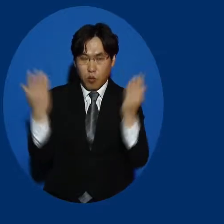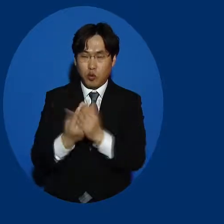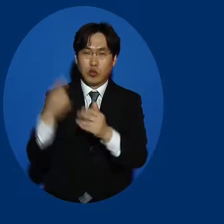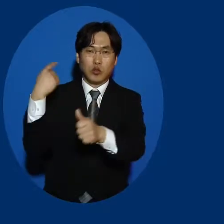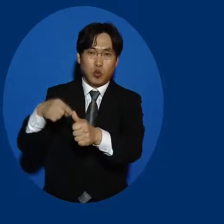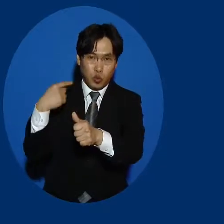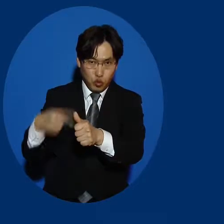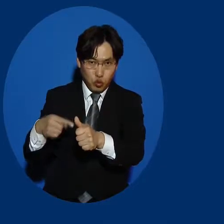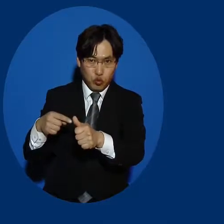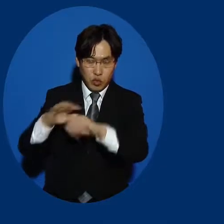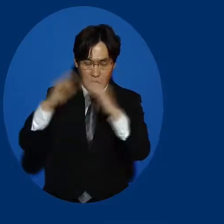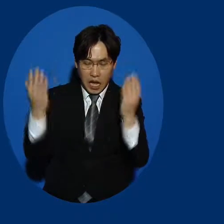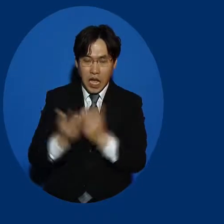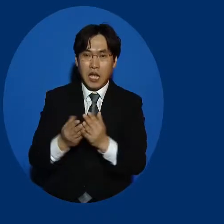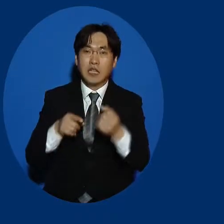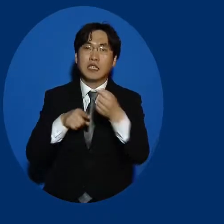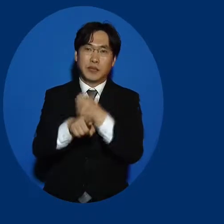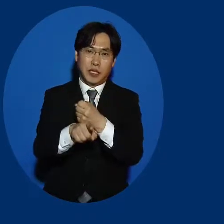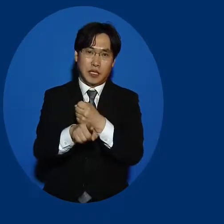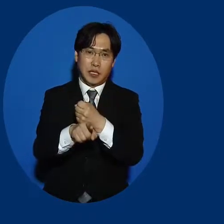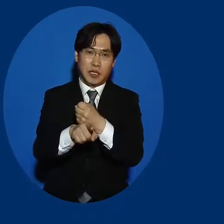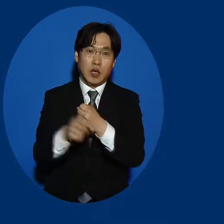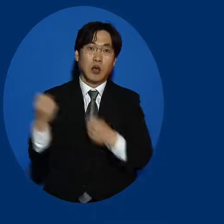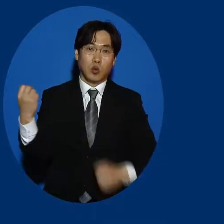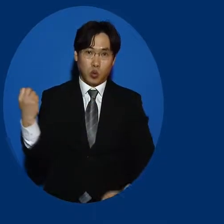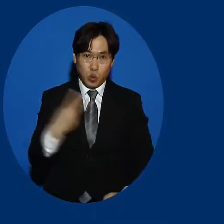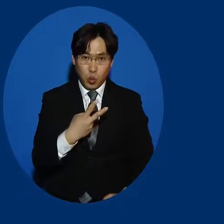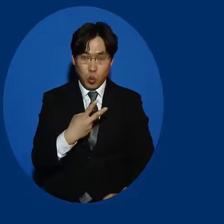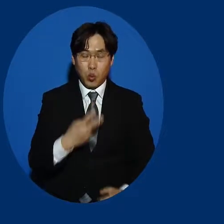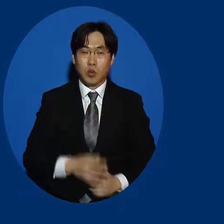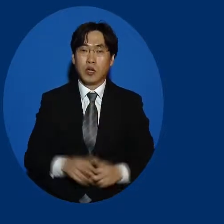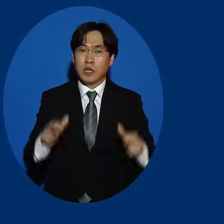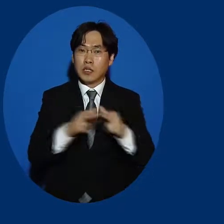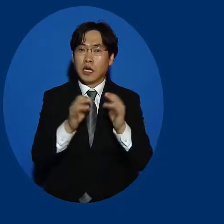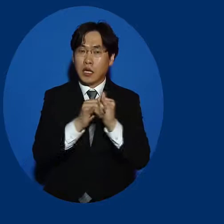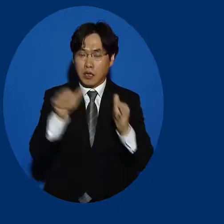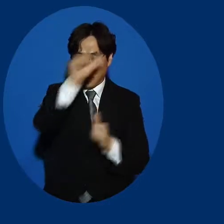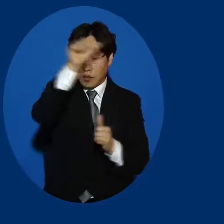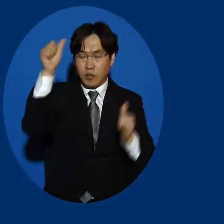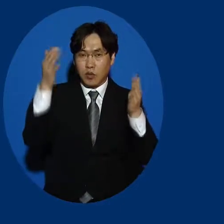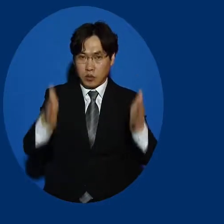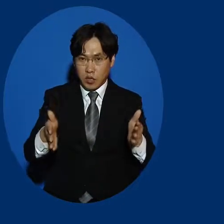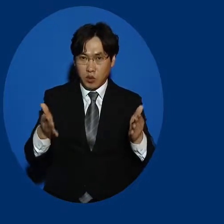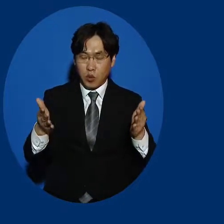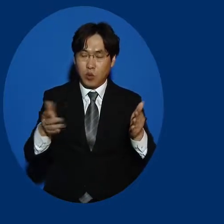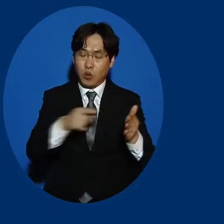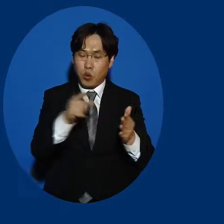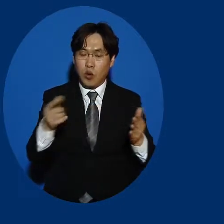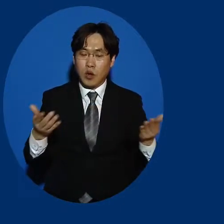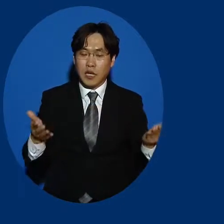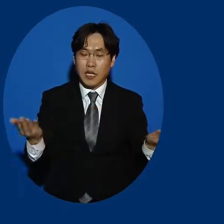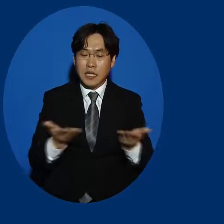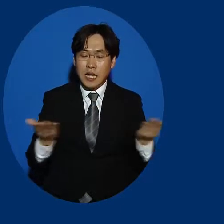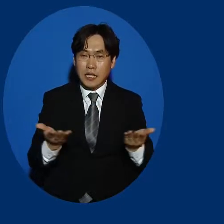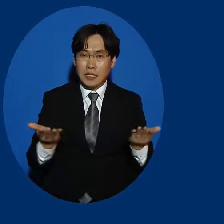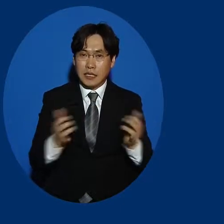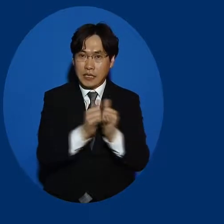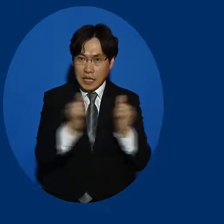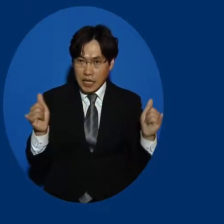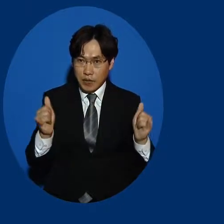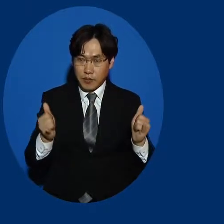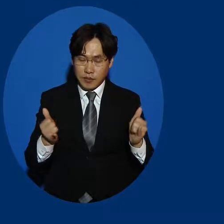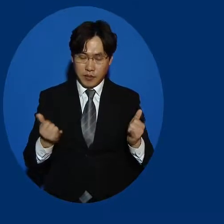형태의 조직적인 교육활동을 말한다. 그와 함께 장애인 평생교육기관 관계자를 대상으로 실시하는